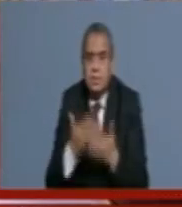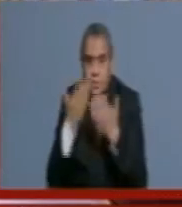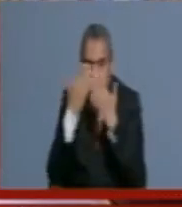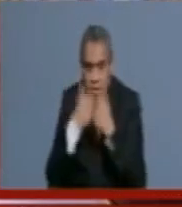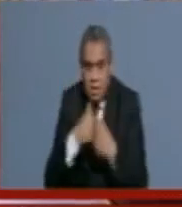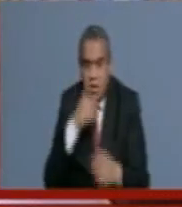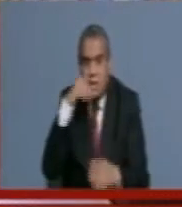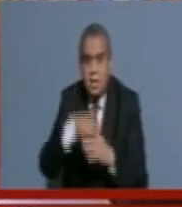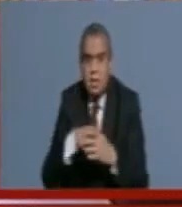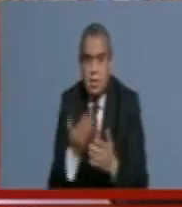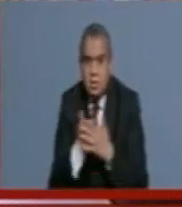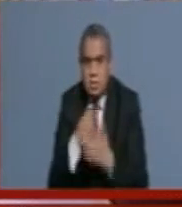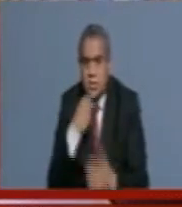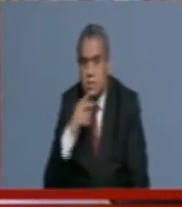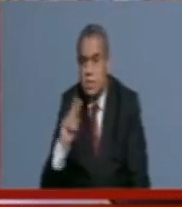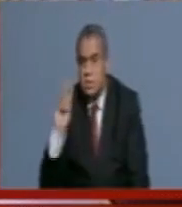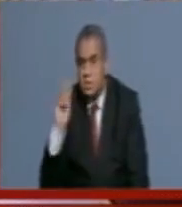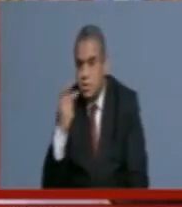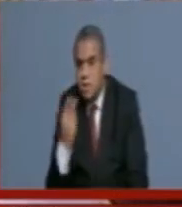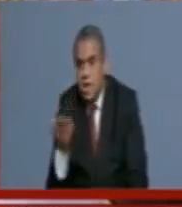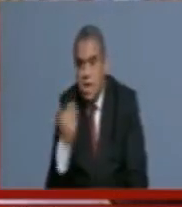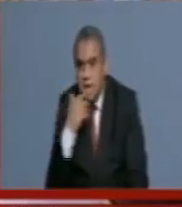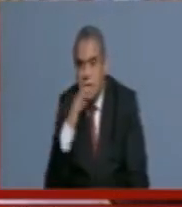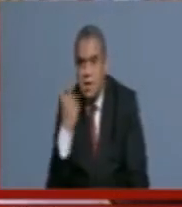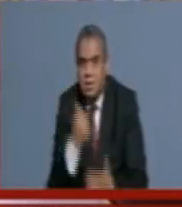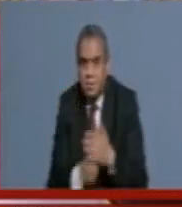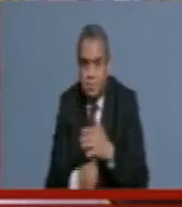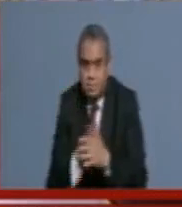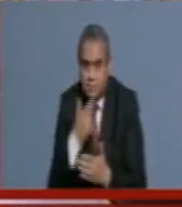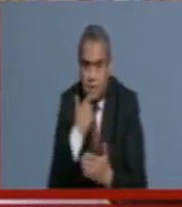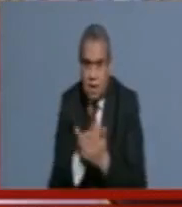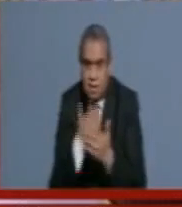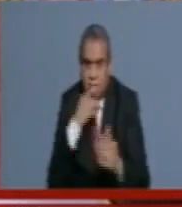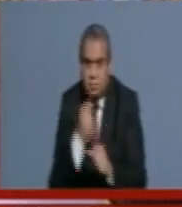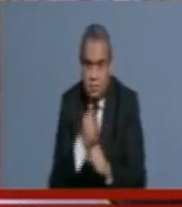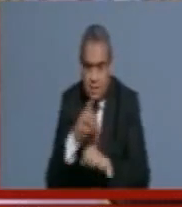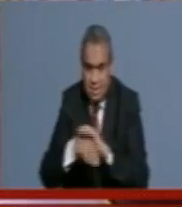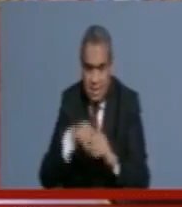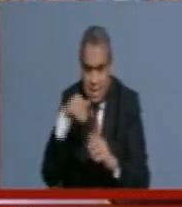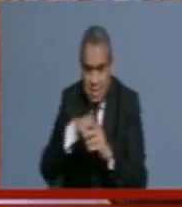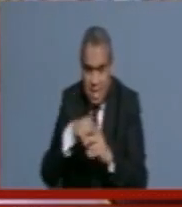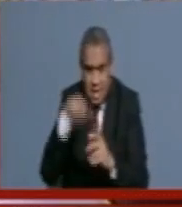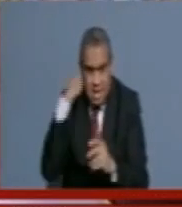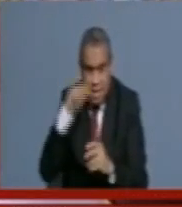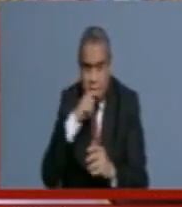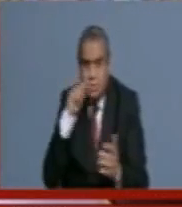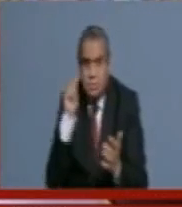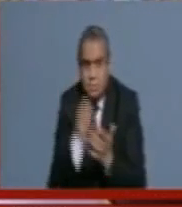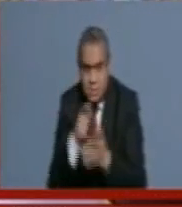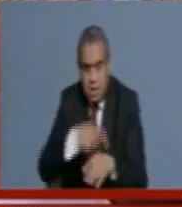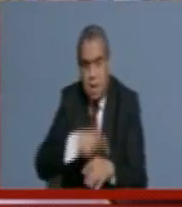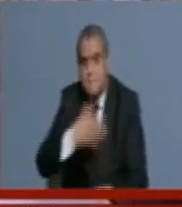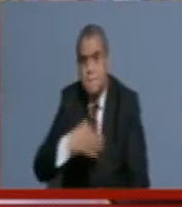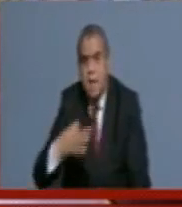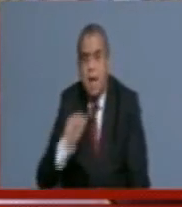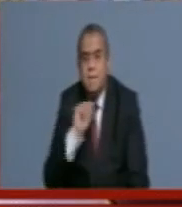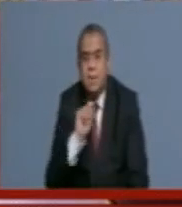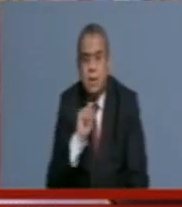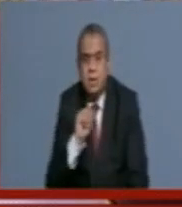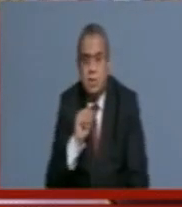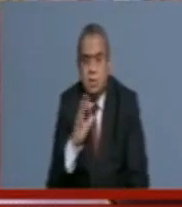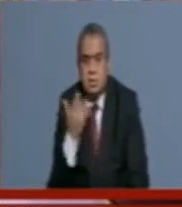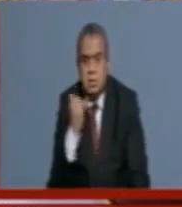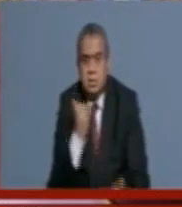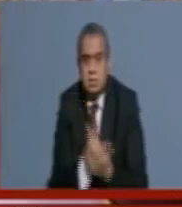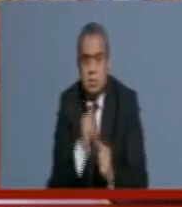قبل 17 يناير، وبالتالي احنا ما عملناش استبقنا في انتخابات رئاسه ولا حاجه، احنا عملناها في الميعاد المحدد في ضوء اللي